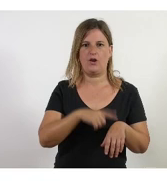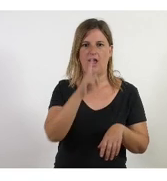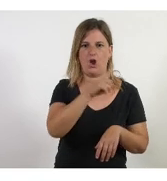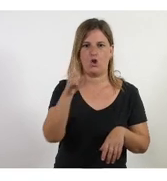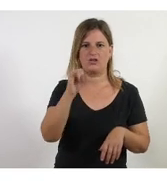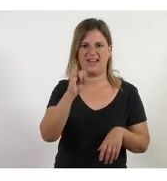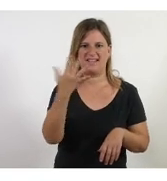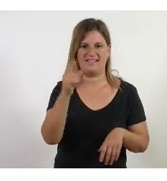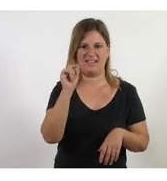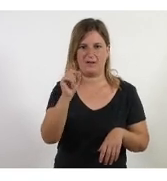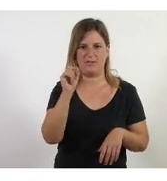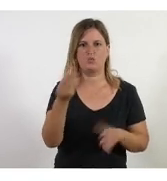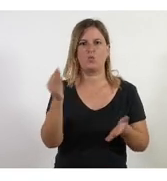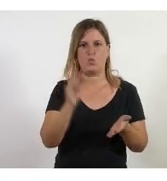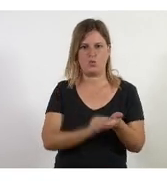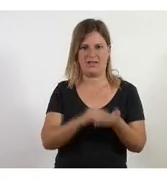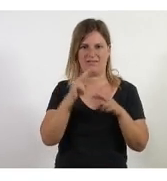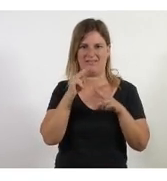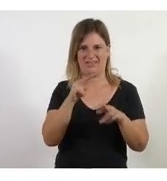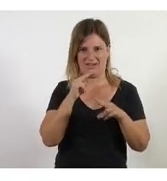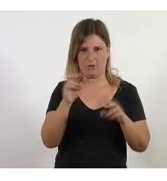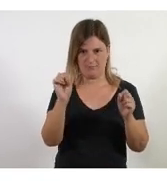minuts i torno a parlar amb vosaltres.